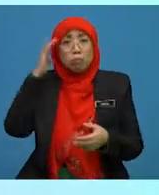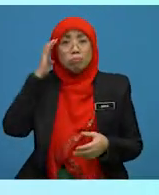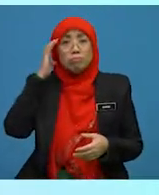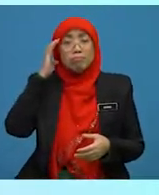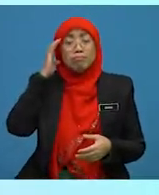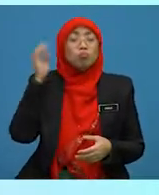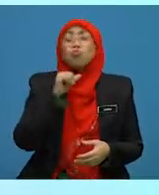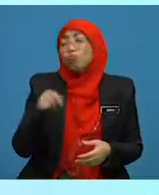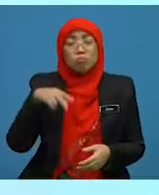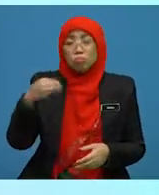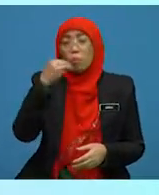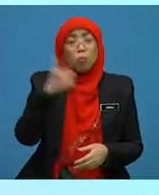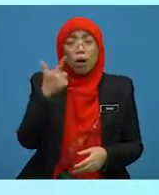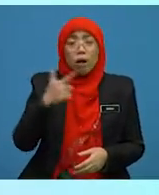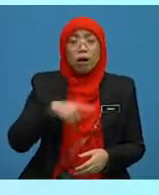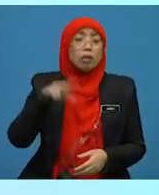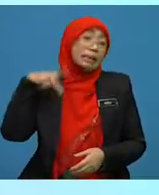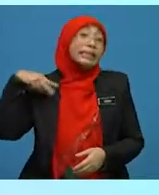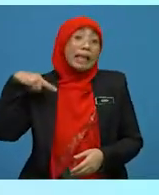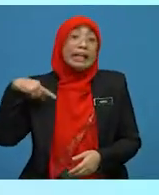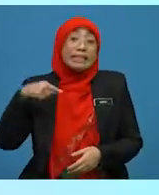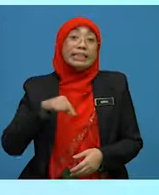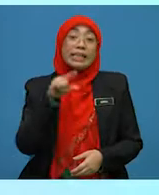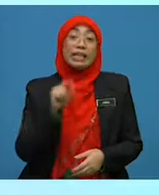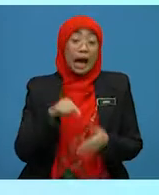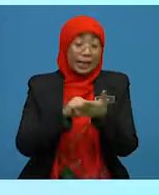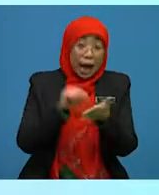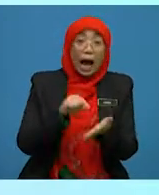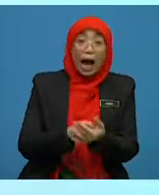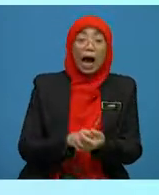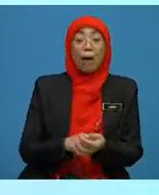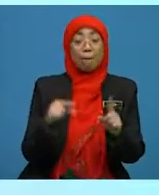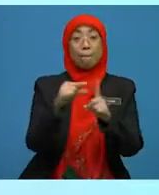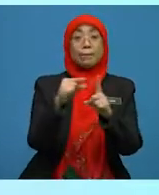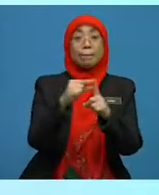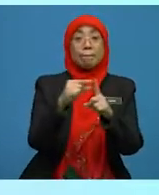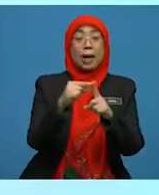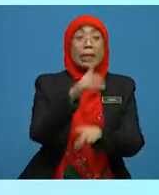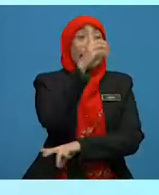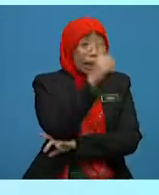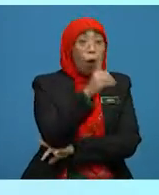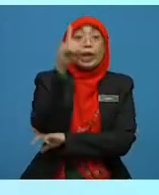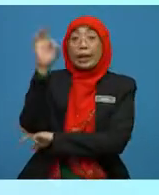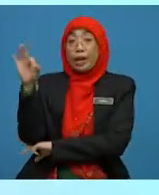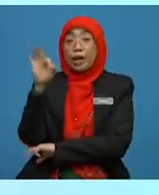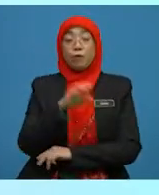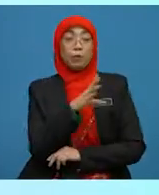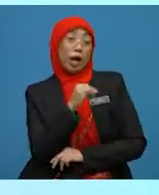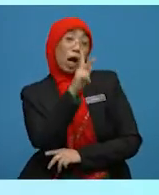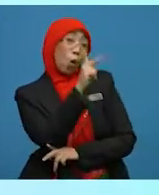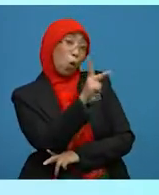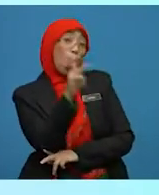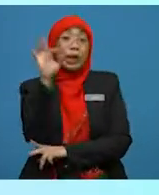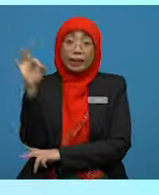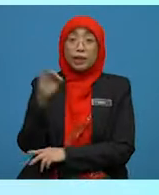maksud makna denotatifnya iaitu kaki pada ayam dan makna konotatifnya ialah